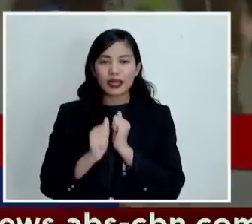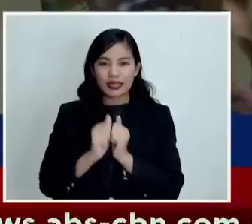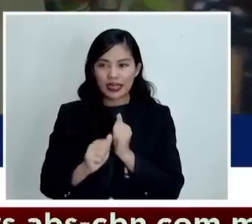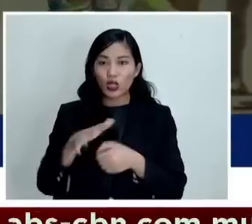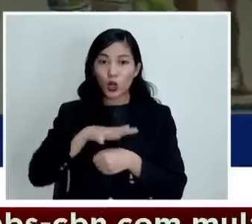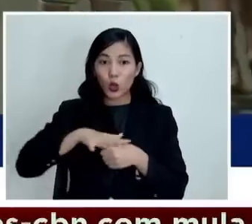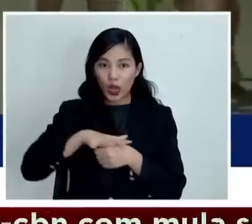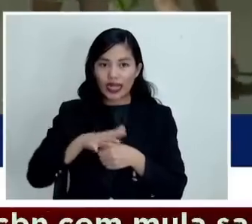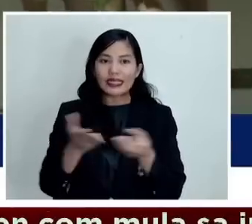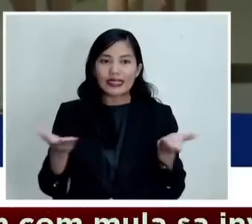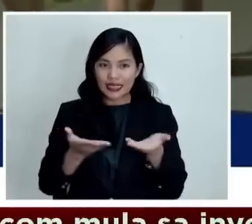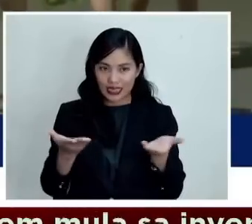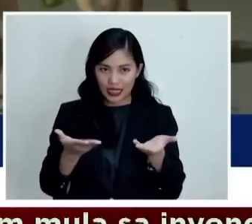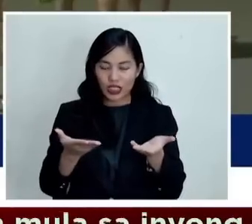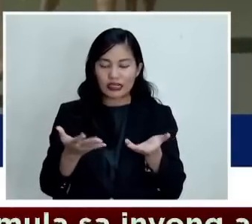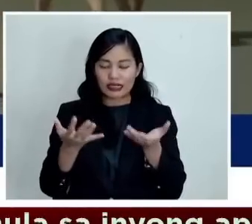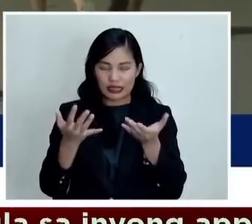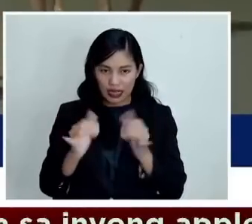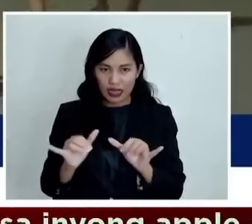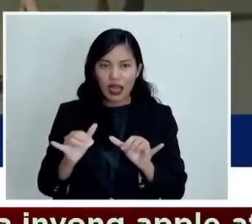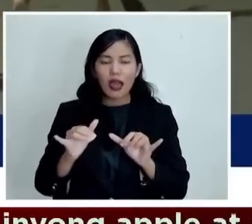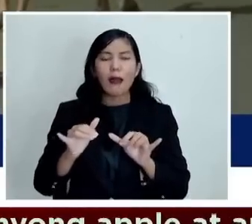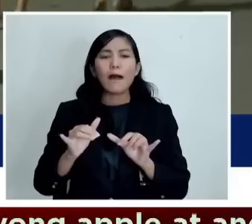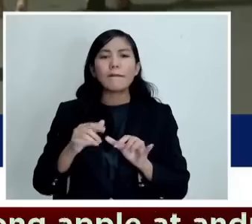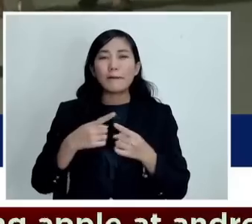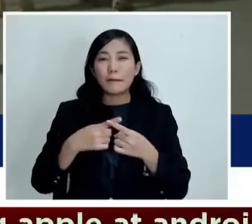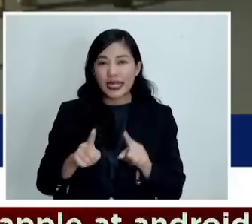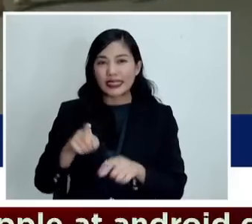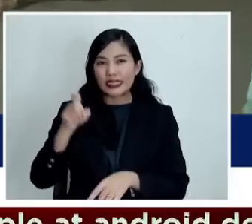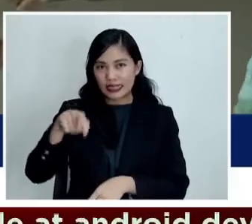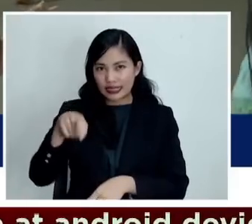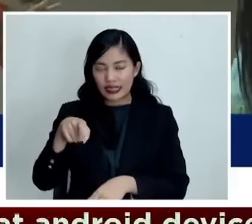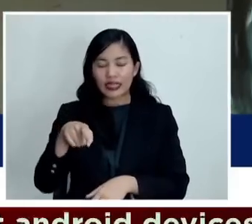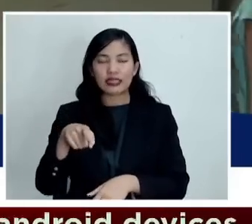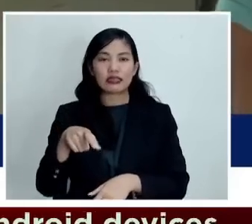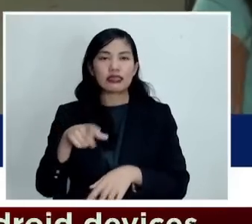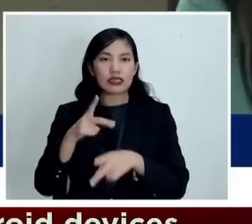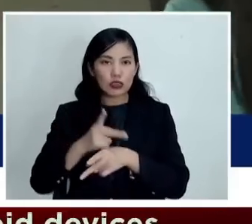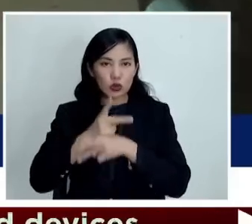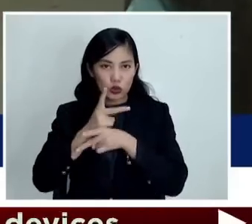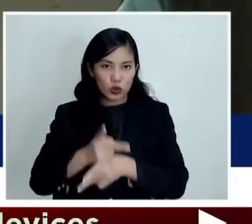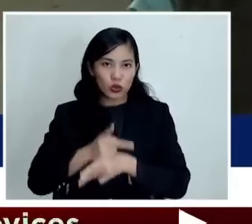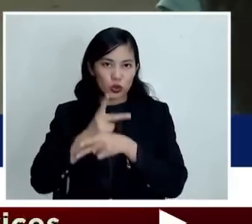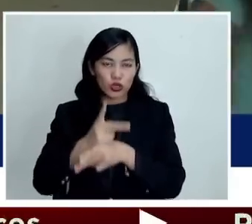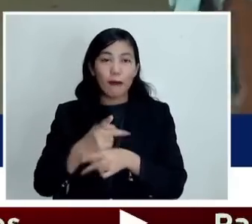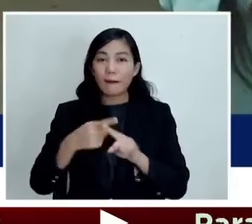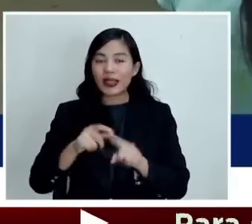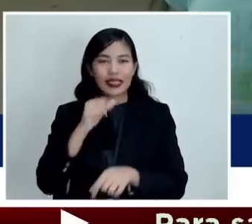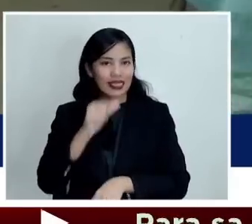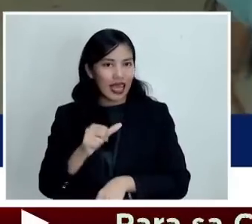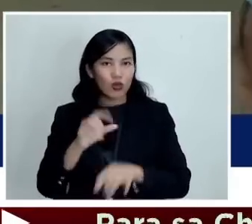kailangan pa rin nating mag-ingat dahil tuloy-tuloy pa rin yung pag-ikot ng virus, hindi na nga lang pasinglala